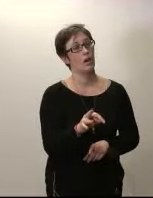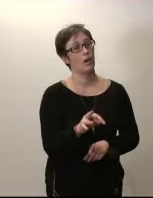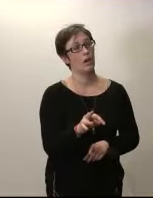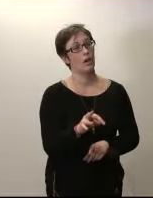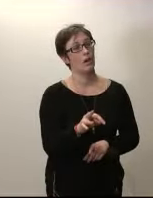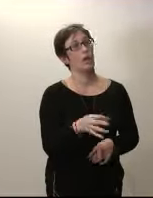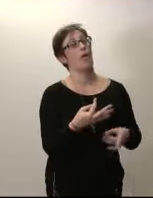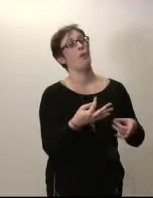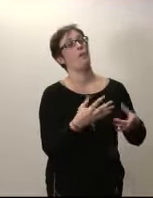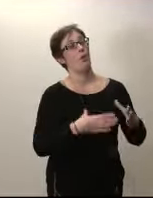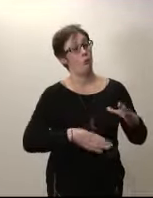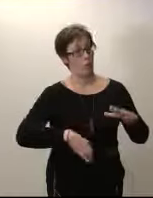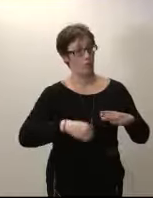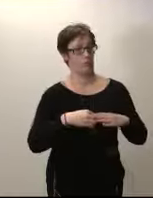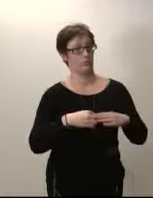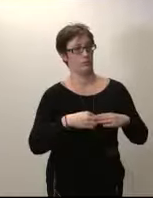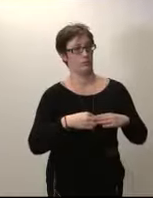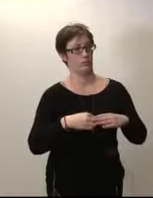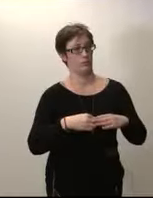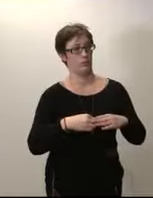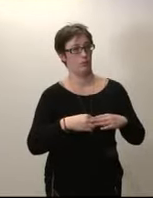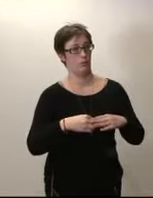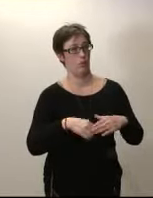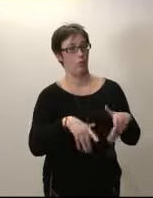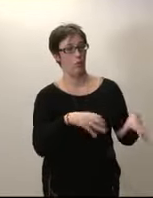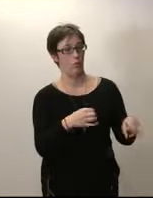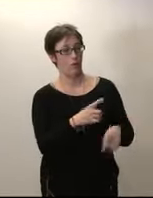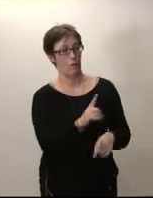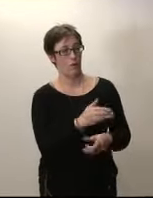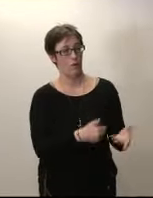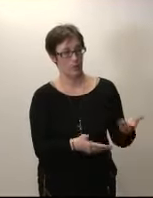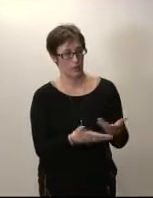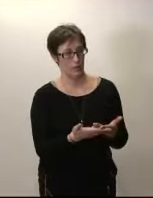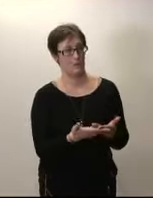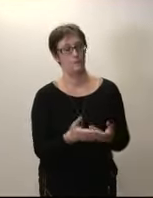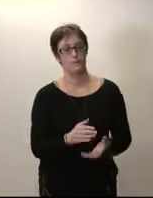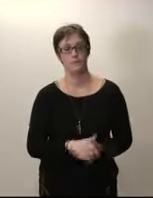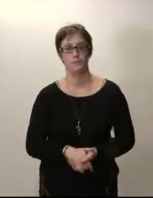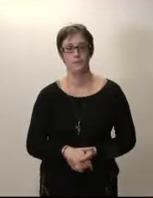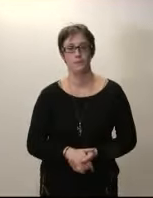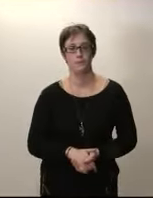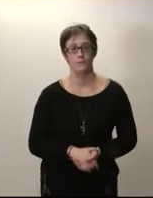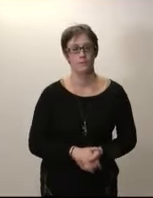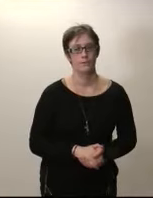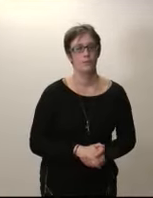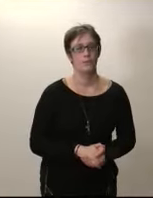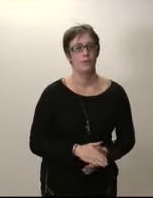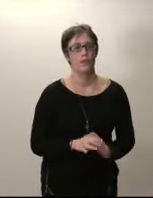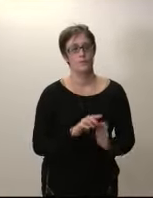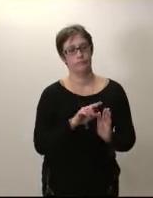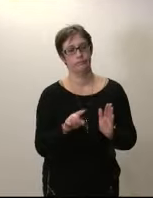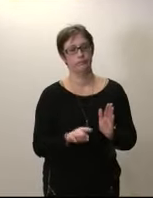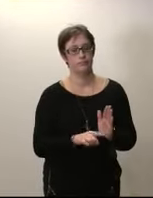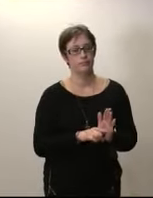les emplois qui n'avaient pas été remplacés. Hein. Alors, en ce qui concerne le ménage, mais je donnerai la parole à